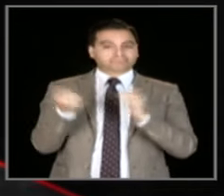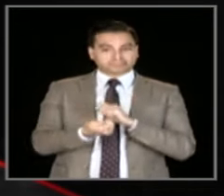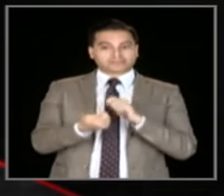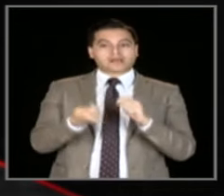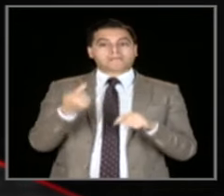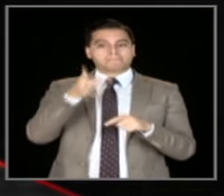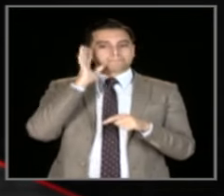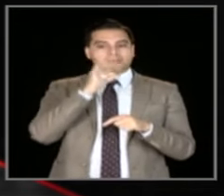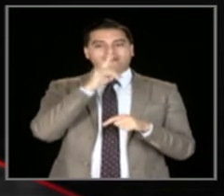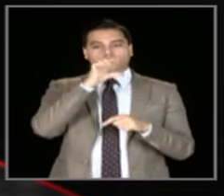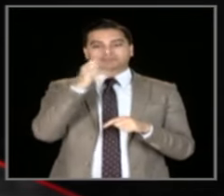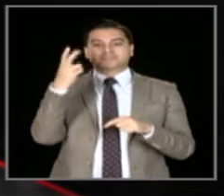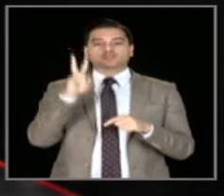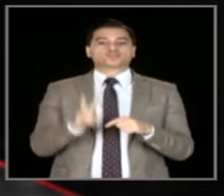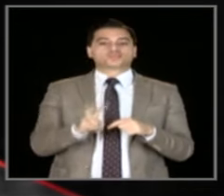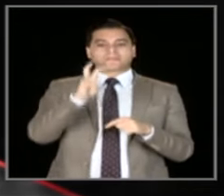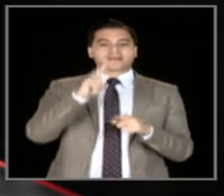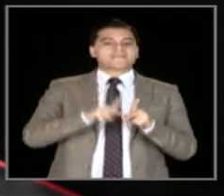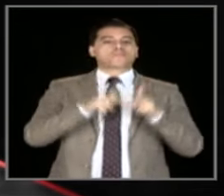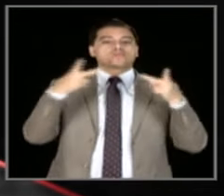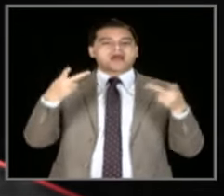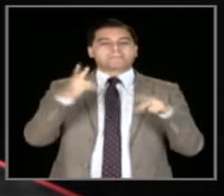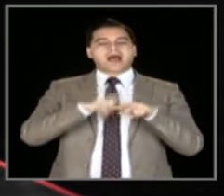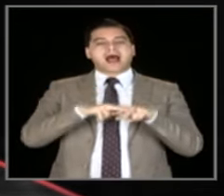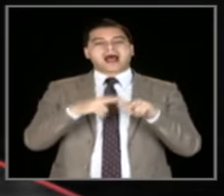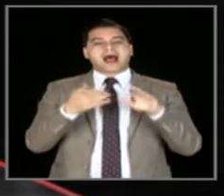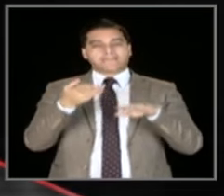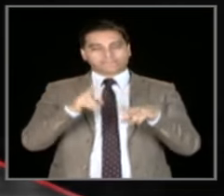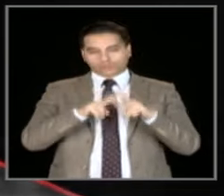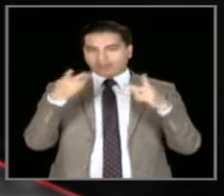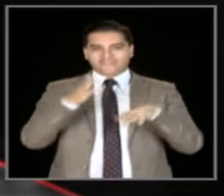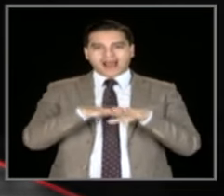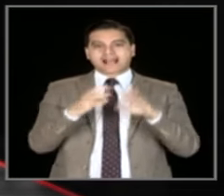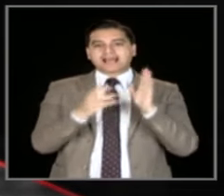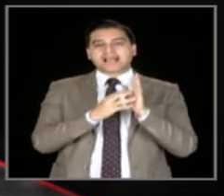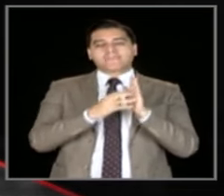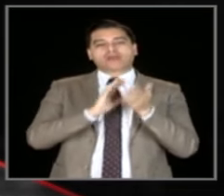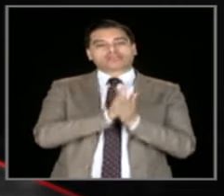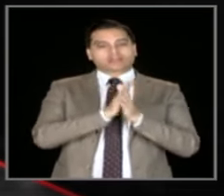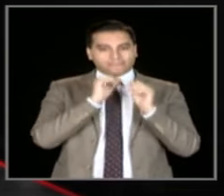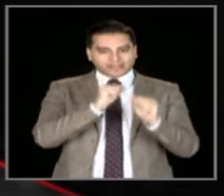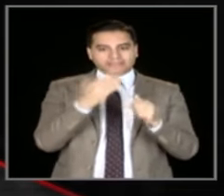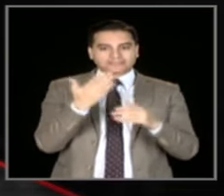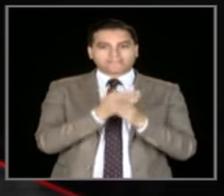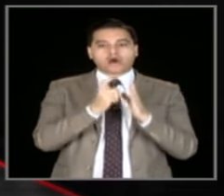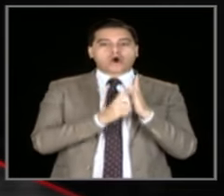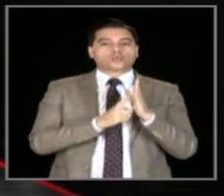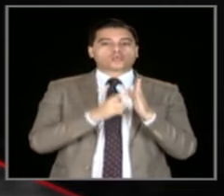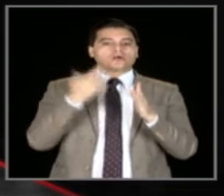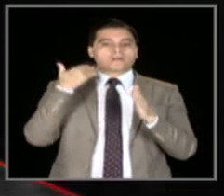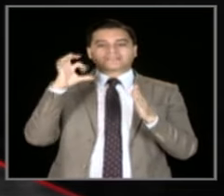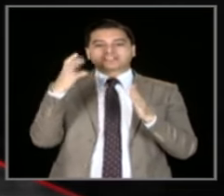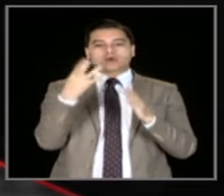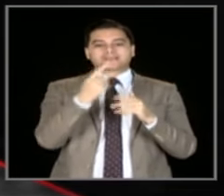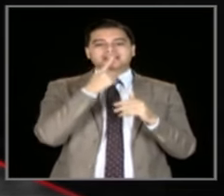1962. يعد عام 1972 عتبة فارقة في تاريخ جامعة طنطا بصدور القانون